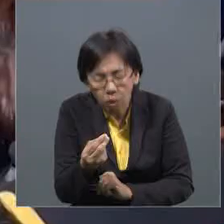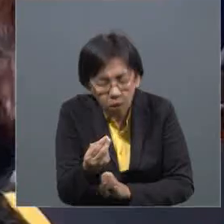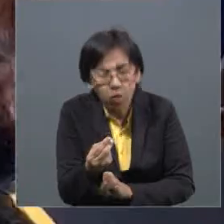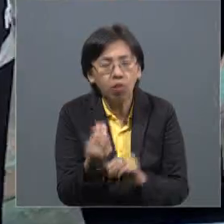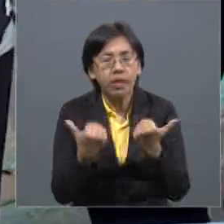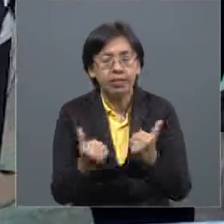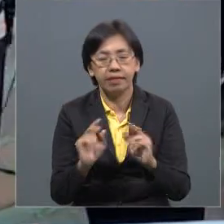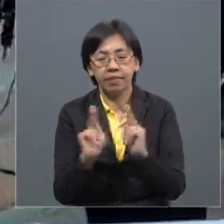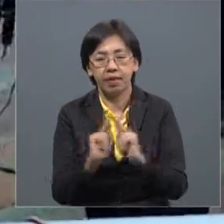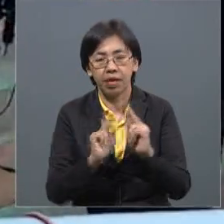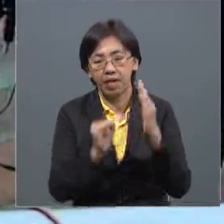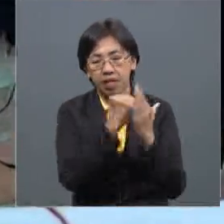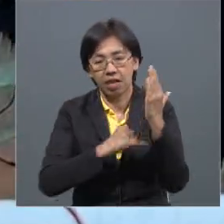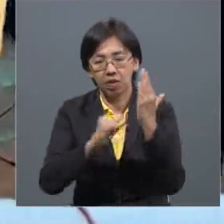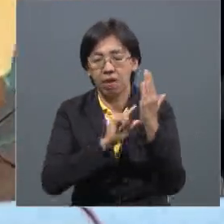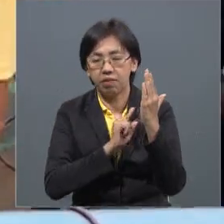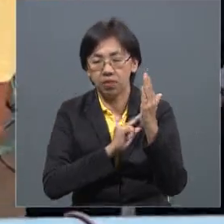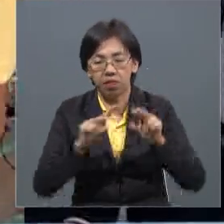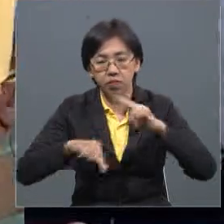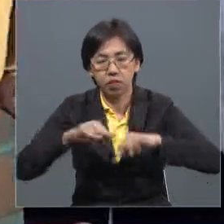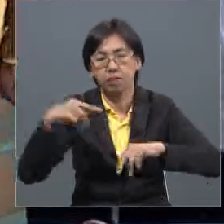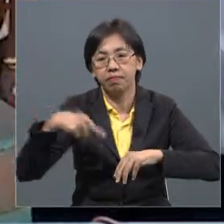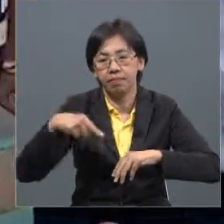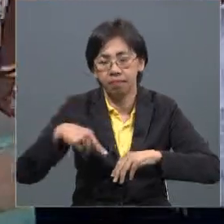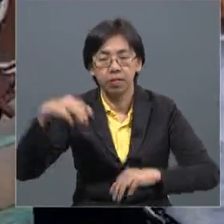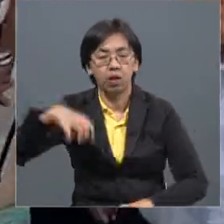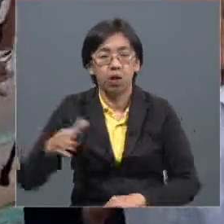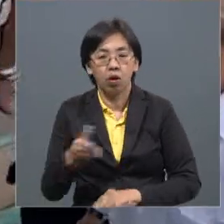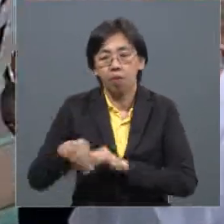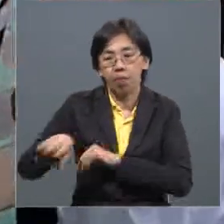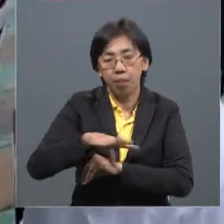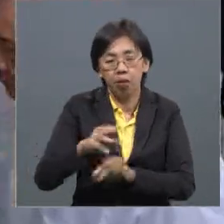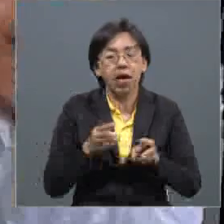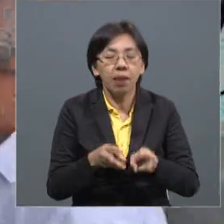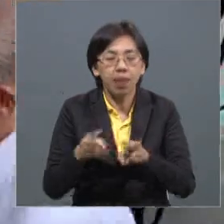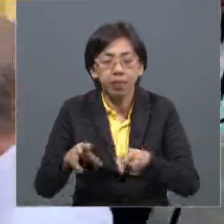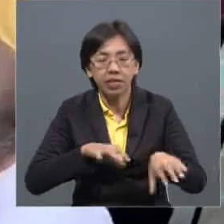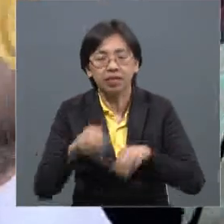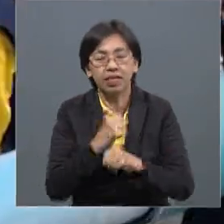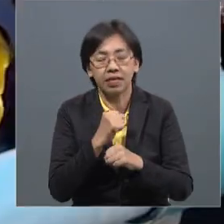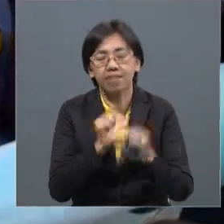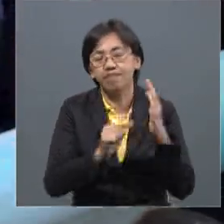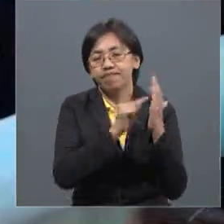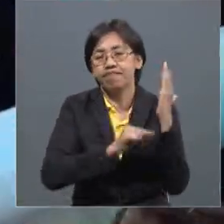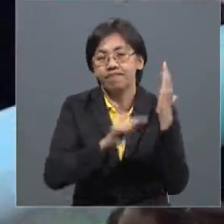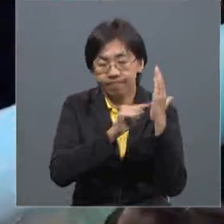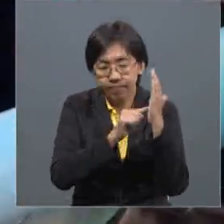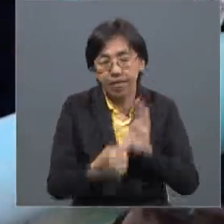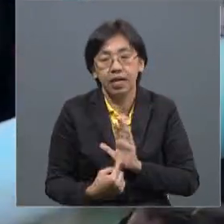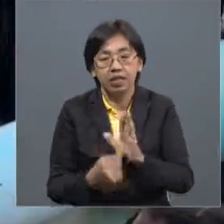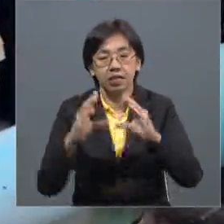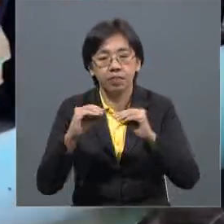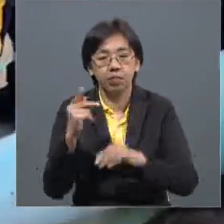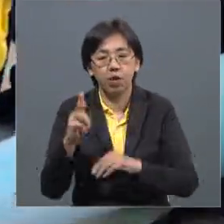เฉพาะกิจในแต่ละจังหวัดเป็นต้นโดยมอบให้ทางกรมประมงนำไปเป็นแนวทางในการปฏิบัติรวมทั้งจะนำเสนอเข้าที่ประชุม